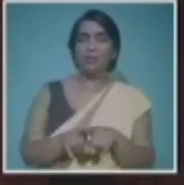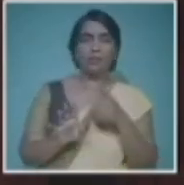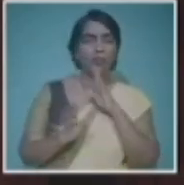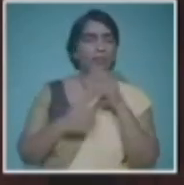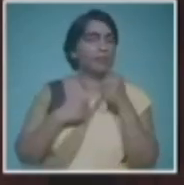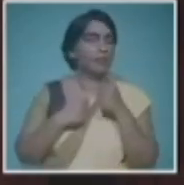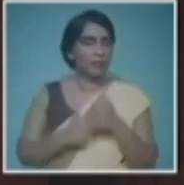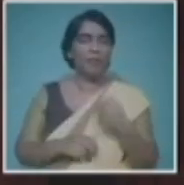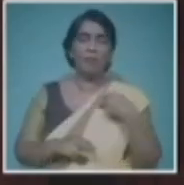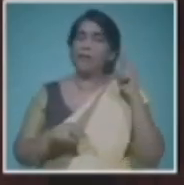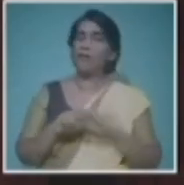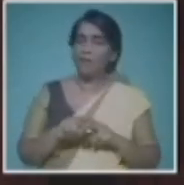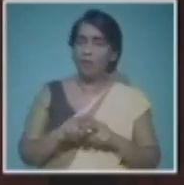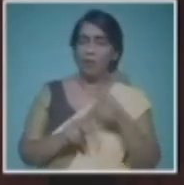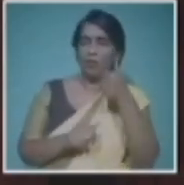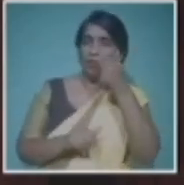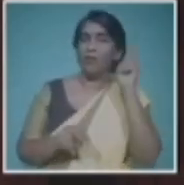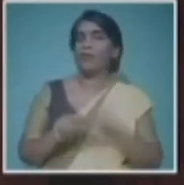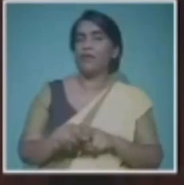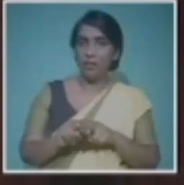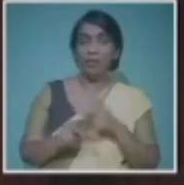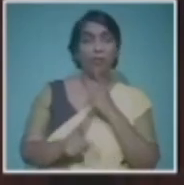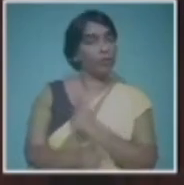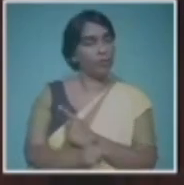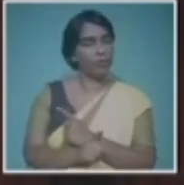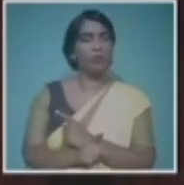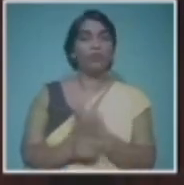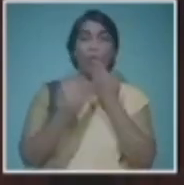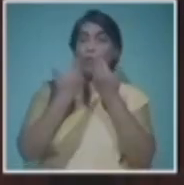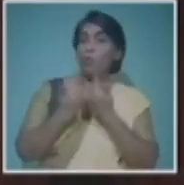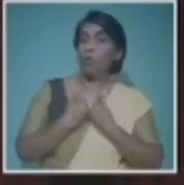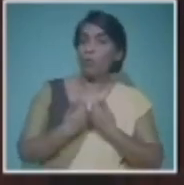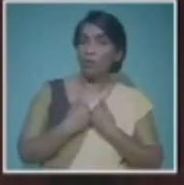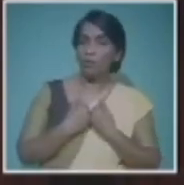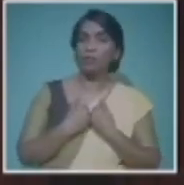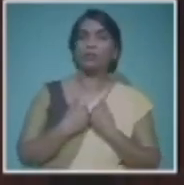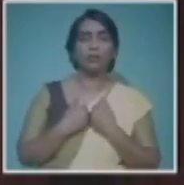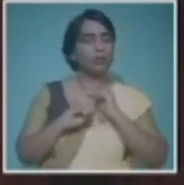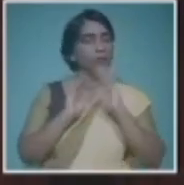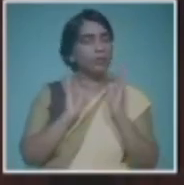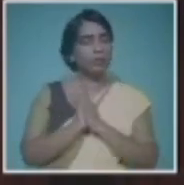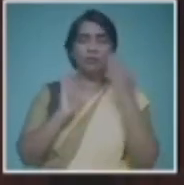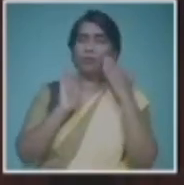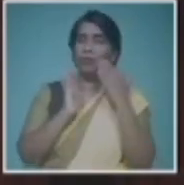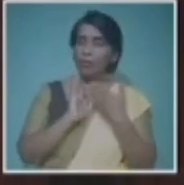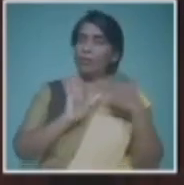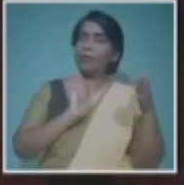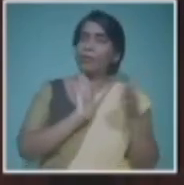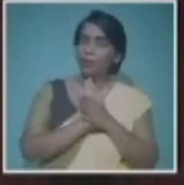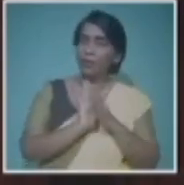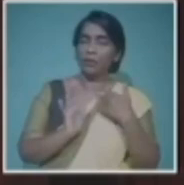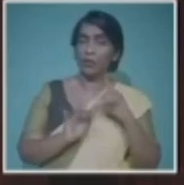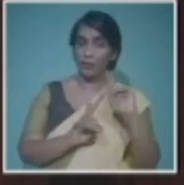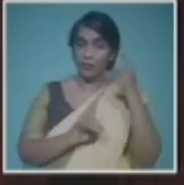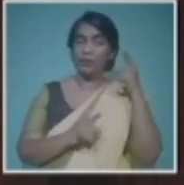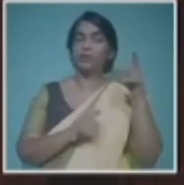ඉතාමත් මිත්‍රයෙක් කල්යාණ මිත්‍රයෙක් ගුරුවරයෙක් අපට උපදේශ දීපු කෙනෙක් අපේ හැම කාරණාවකදීම අපිත් එක්ක අපිටත් කලින්